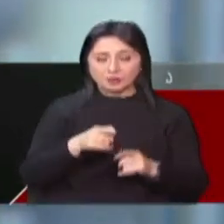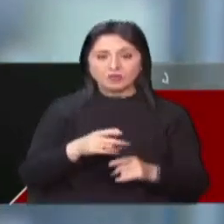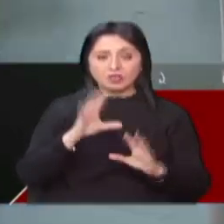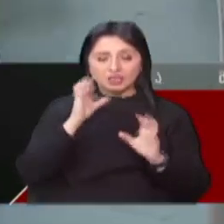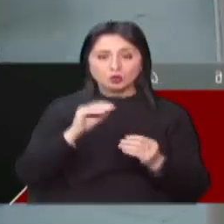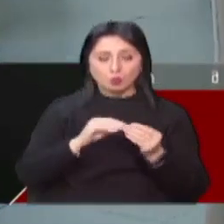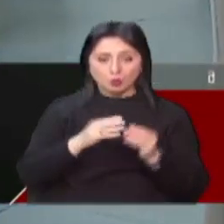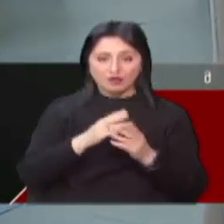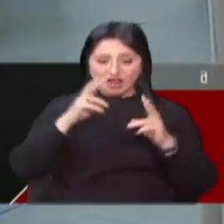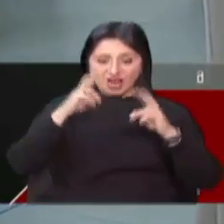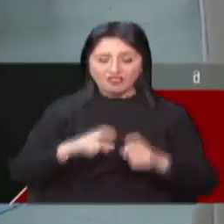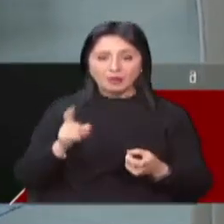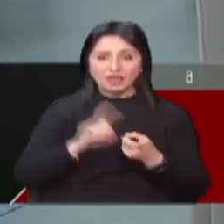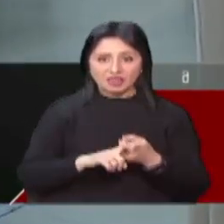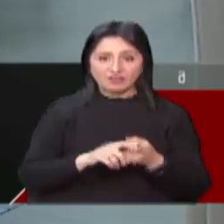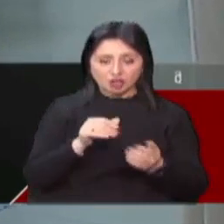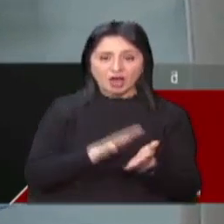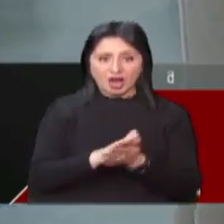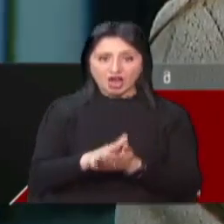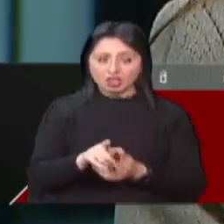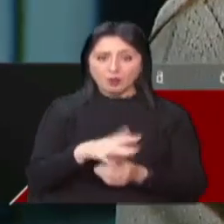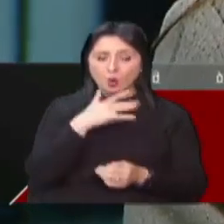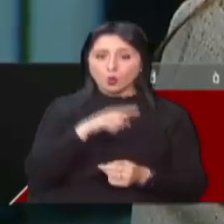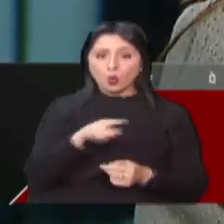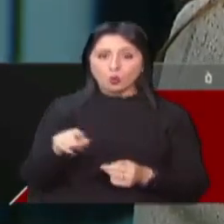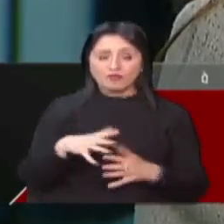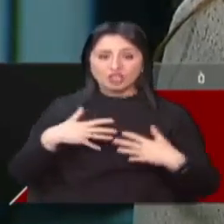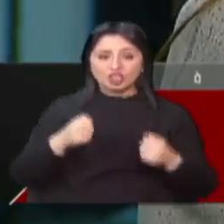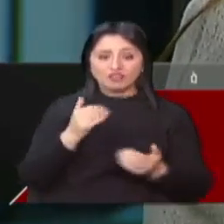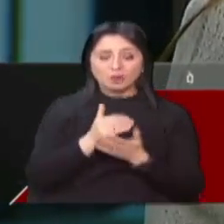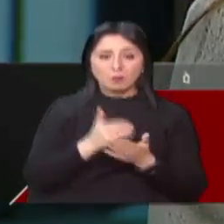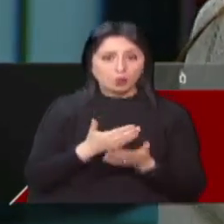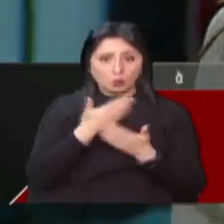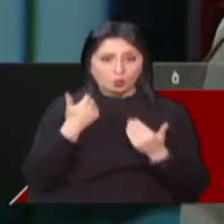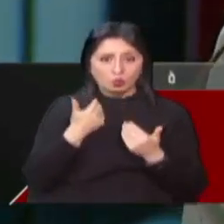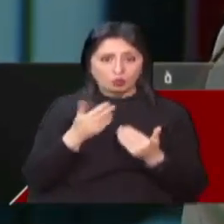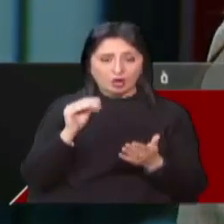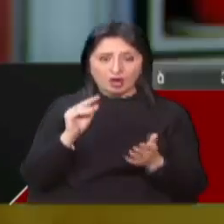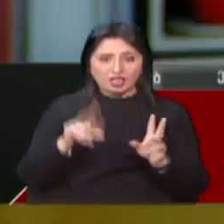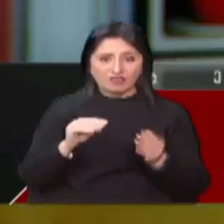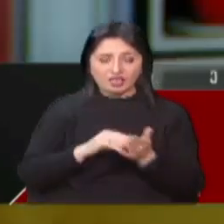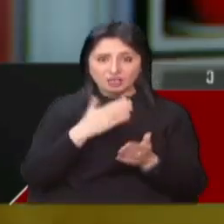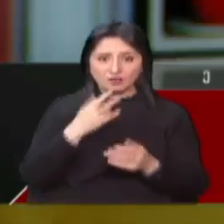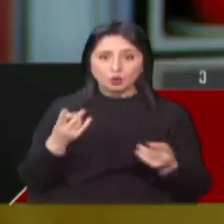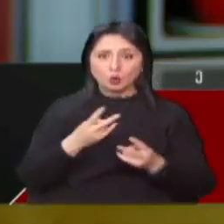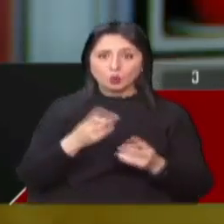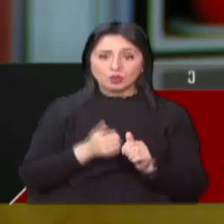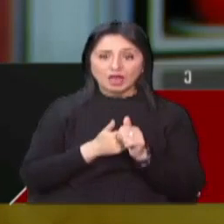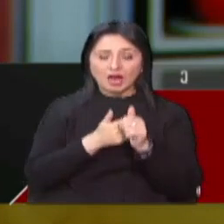სერიოზული პრობლემაა კვლევებთან დაკავშირებული ხარჯები, რომლის უმრავლესობა ჯანდაცვის პროგრამებში არ არის გათვალისწინებული. უნდა